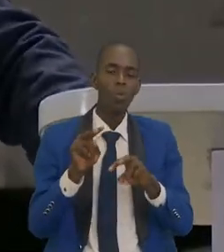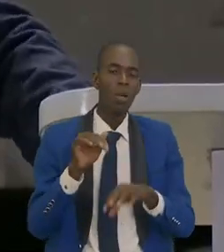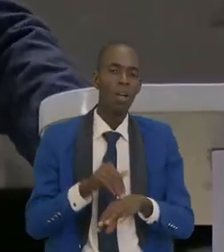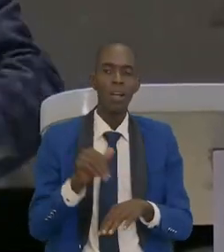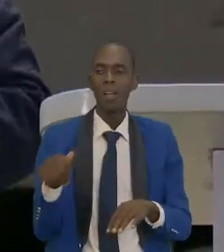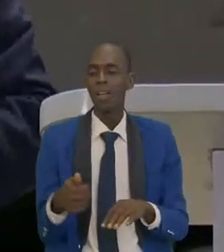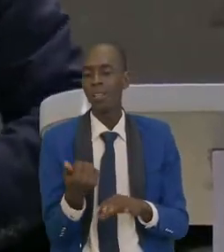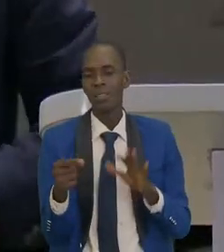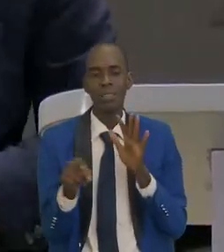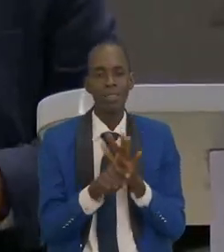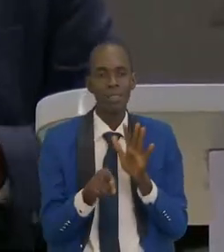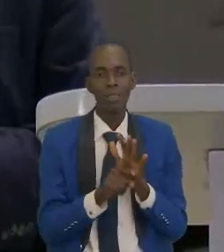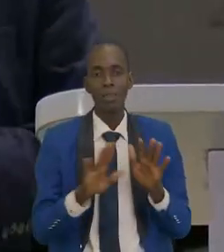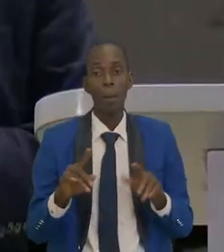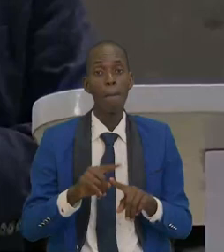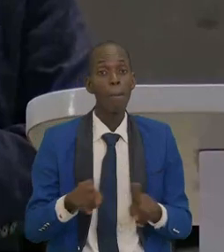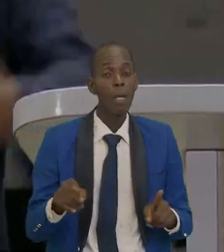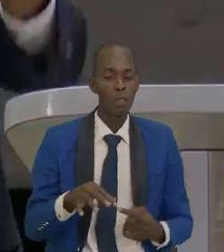Qui ne regarde à rien du tout à part Dieu.